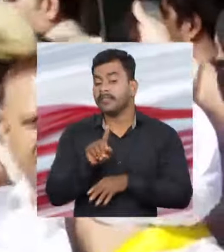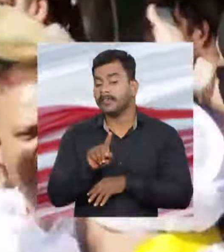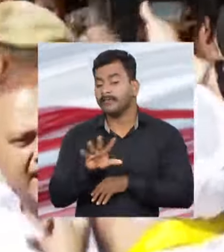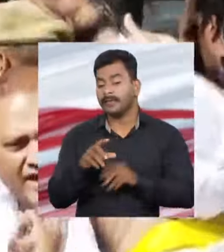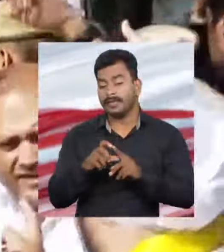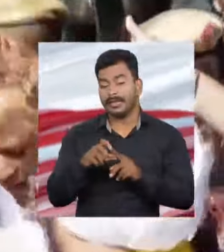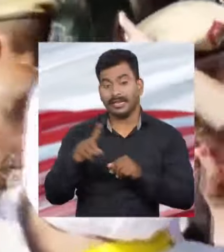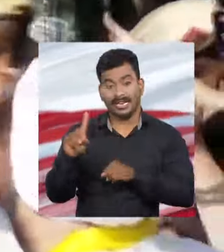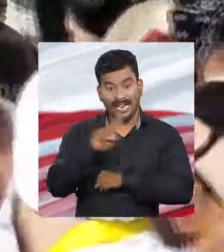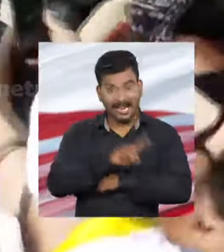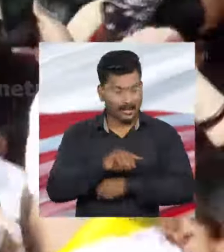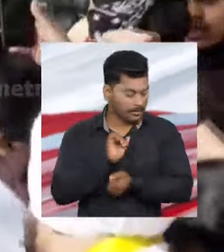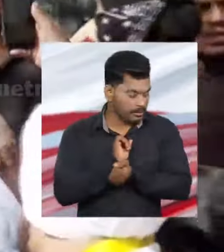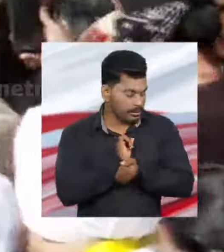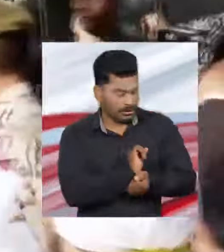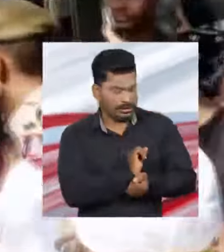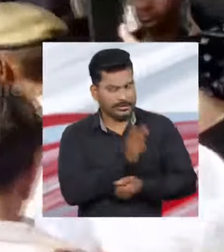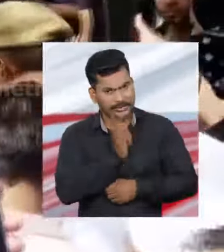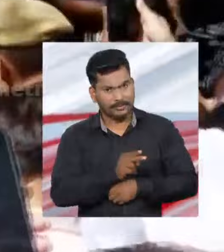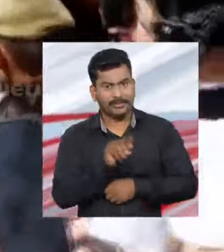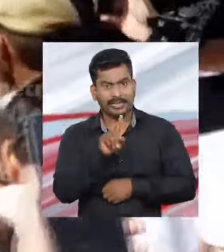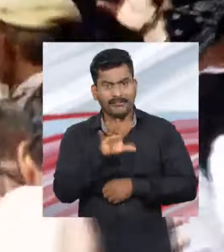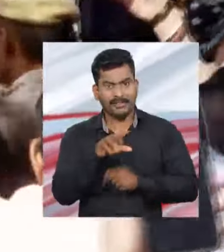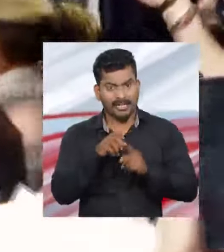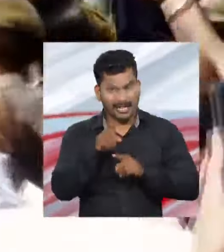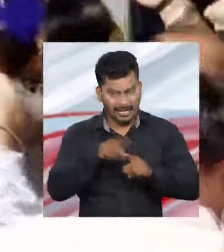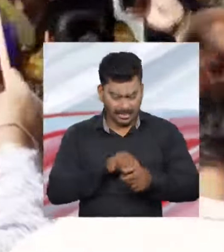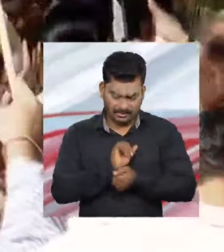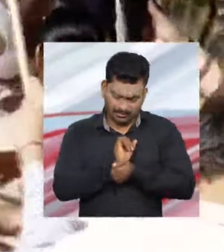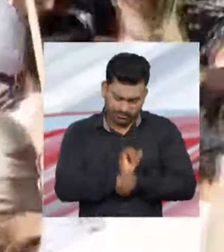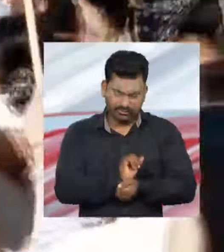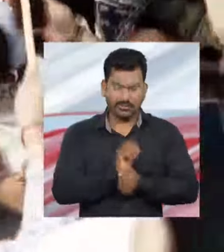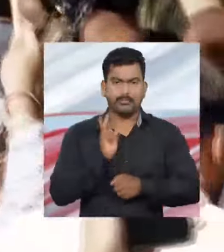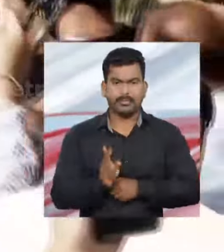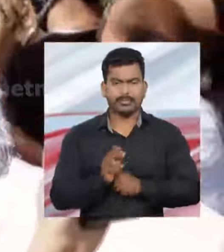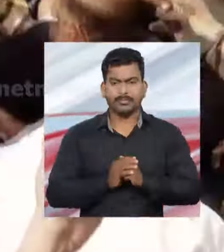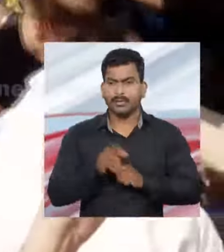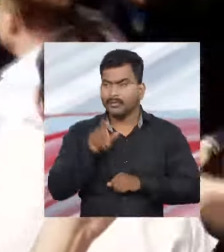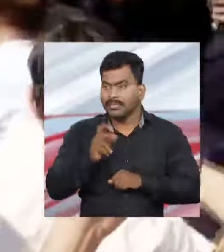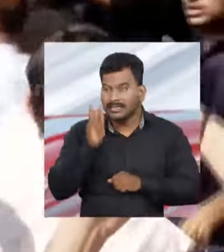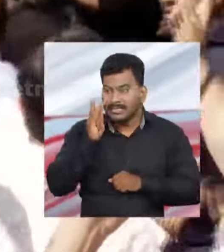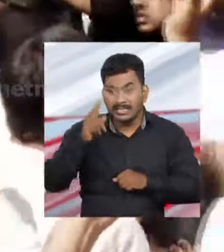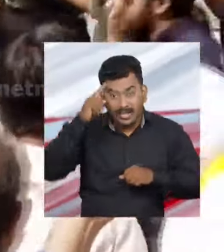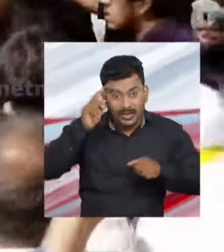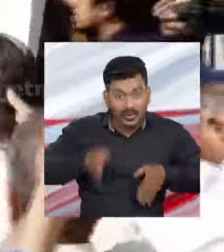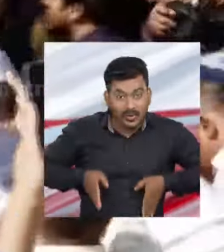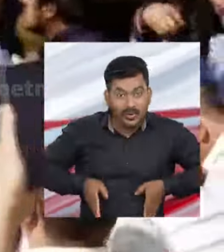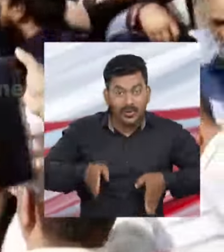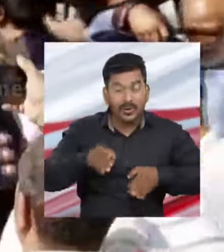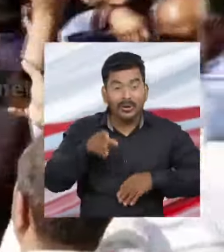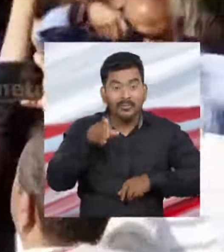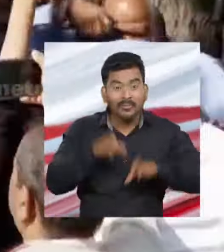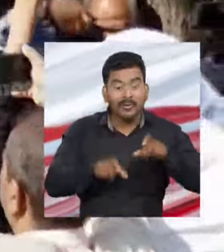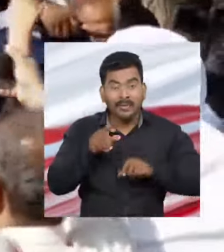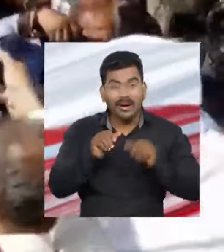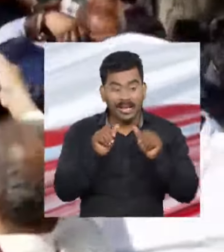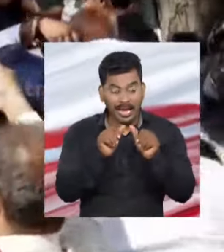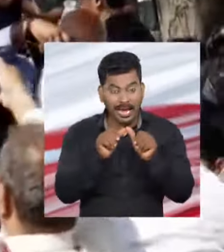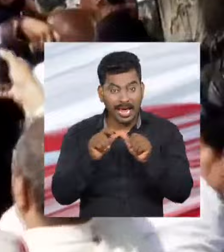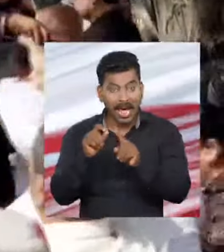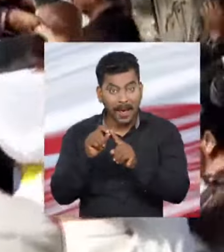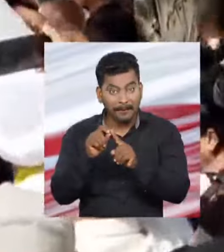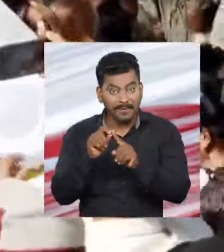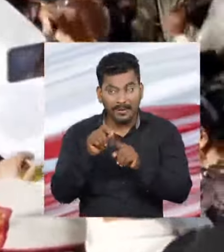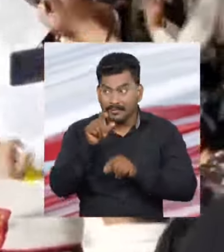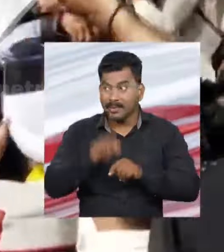കസ്റ്റഡിയിലാണ് കെജ്രിവാളിനെ ഇപ്പോൾ കോടതി. നമുക്ക് കാണാം, ദൃശ്യങ്ങളിൽ കാണാം, പ്രവർത്തകരെ നിലത്ത് കിടന്നുകൊണ്ട്, ദേശീയപാതയിൽ കിടന്നുകൊണ്ട്, റോഡിൽ കിടന്നുകൊണ്ട്